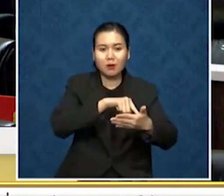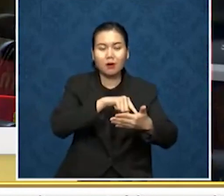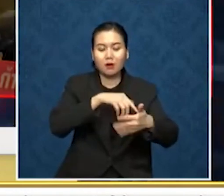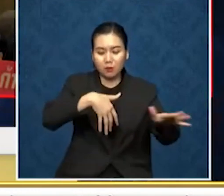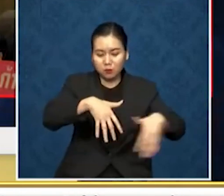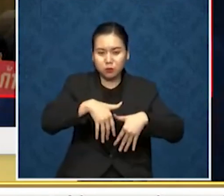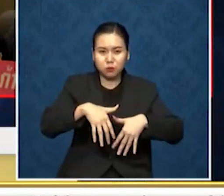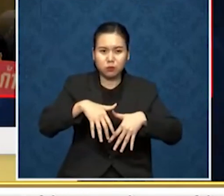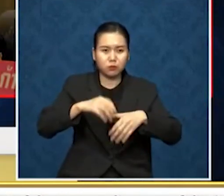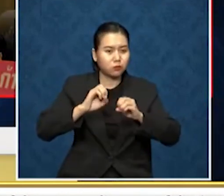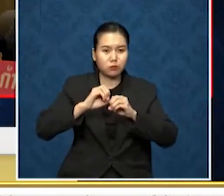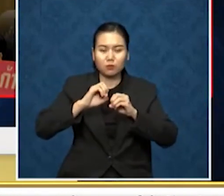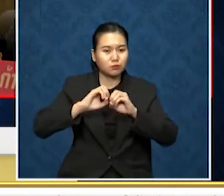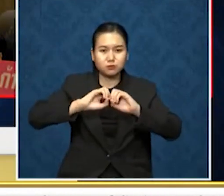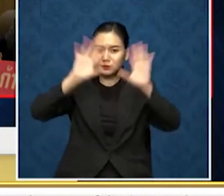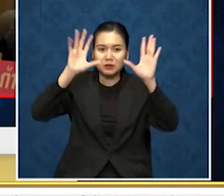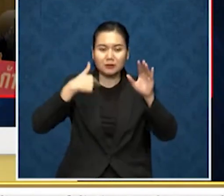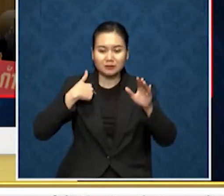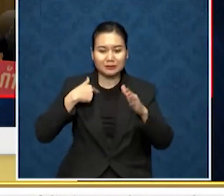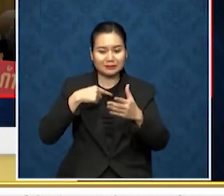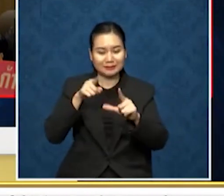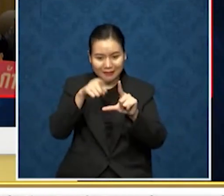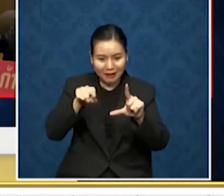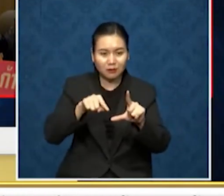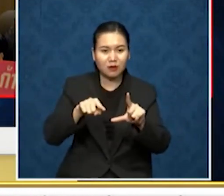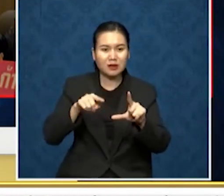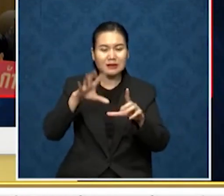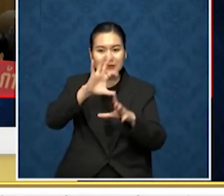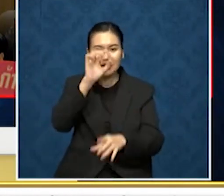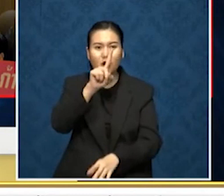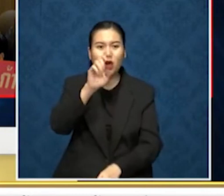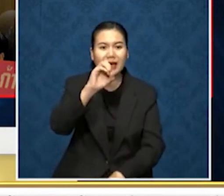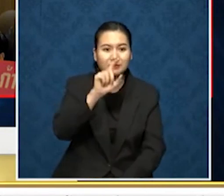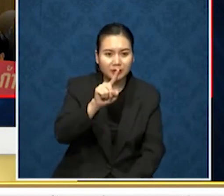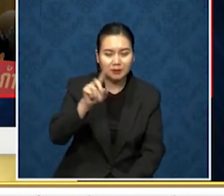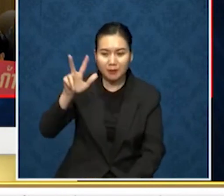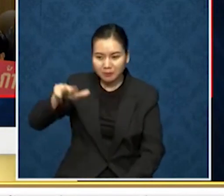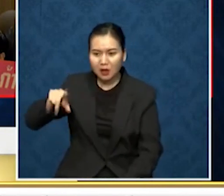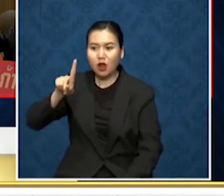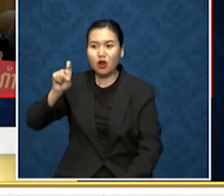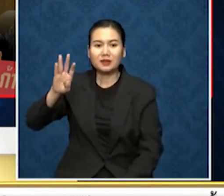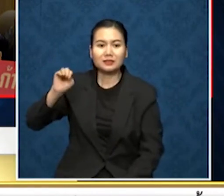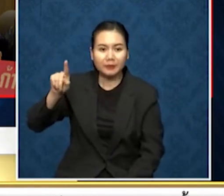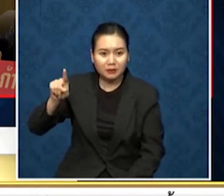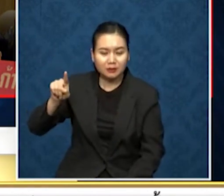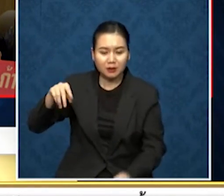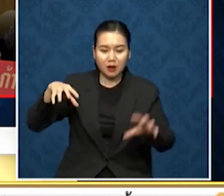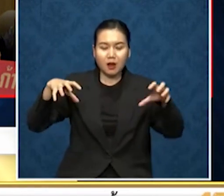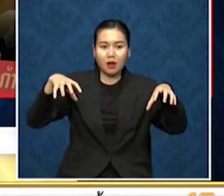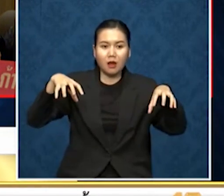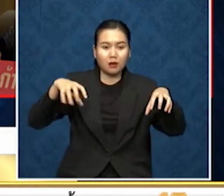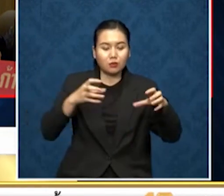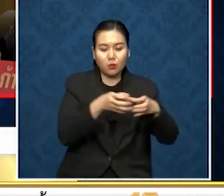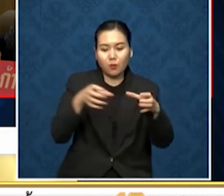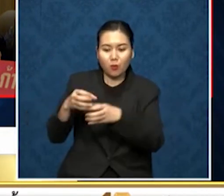พร้อมใจเลือกพรรคก้าไกลมา 150 11เลือกพรรคเพื่อไทยมา 141 2พรรคนี้ตอนที่หา